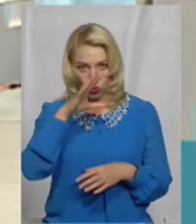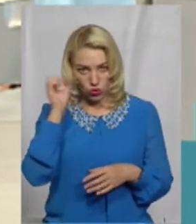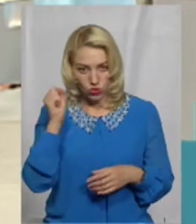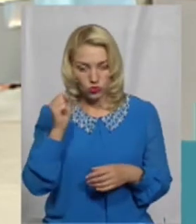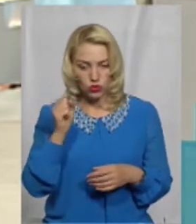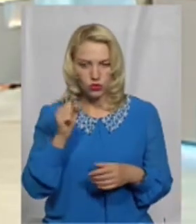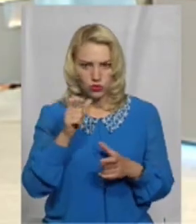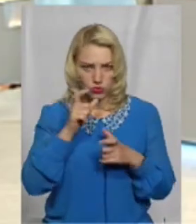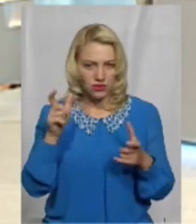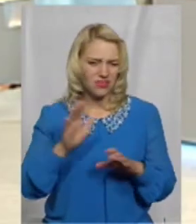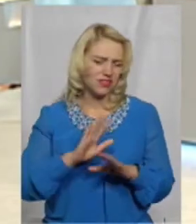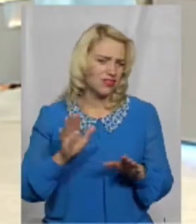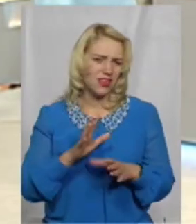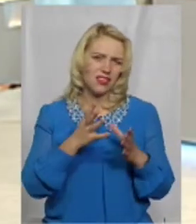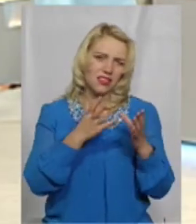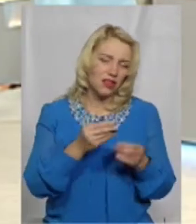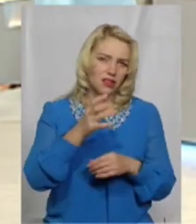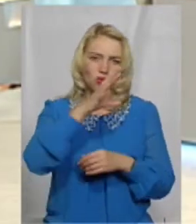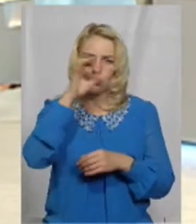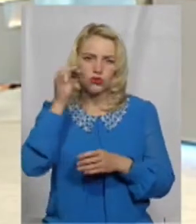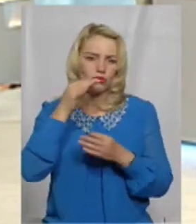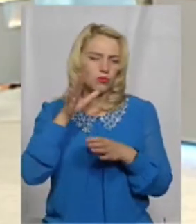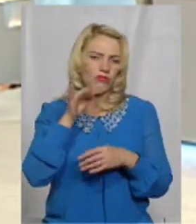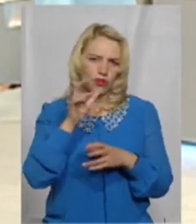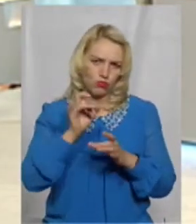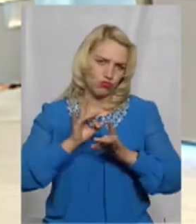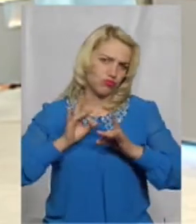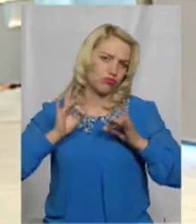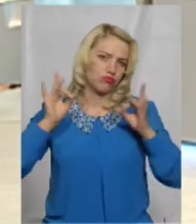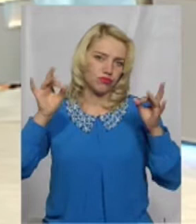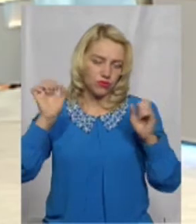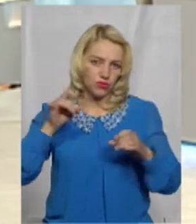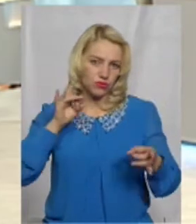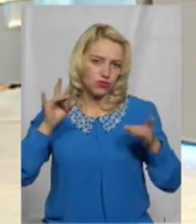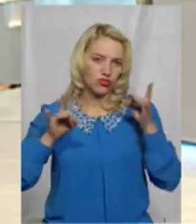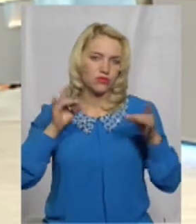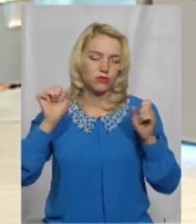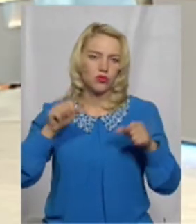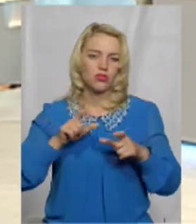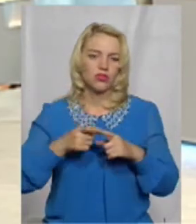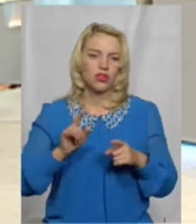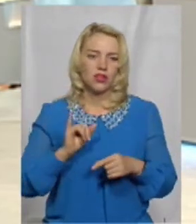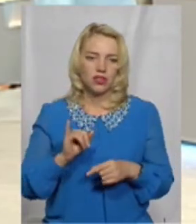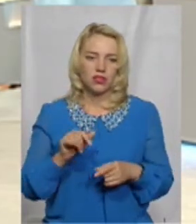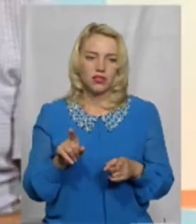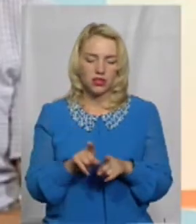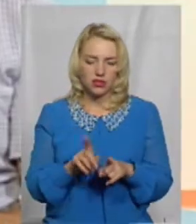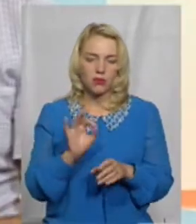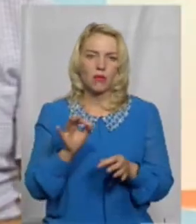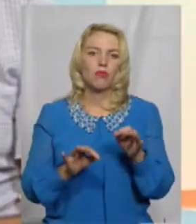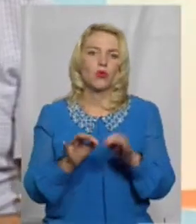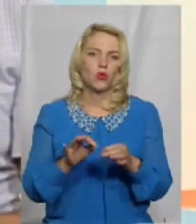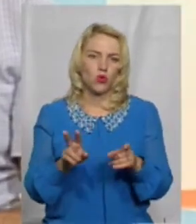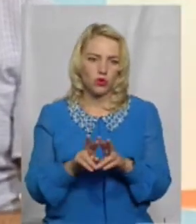вони в будь-який час можуть зробити. Так само, от, як скажемо, і в природі вони так само ричать, вони ходять,